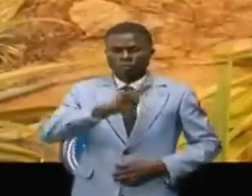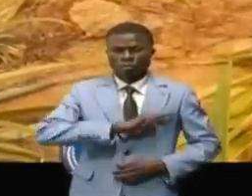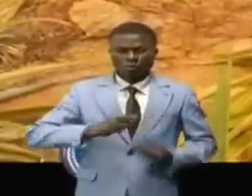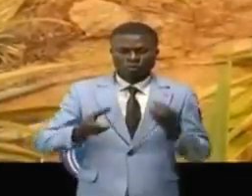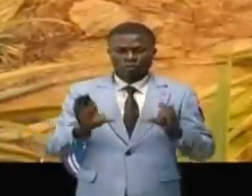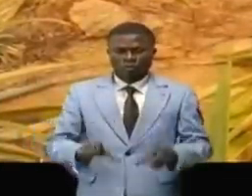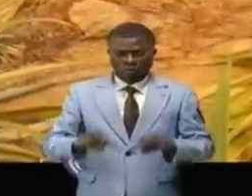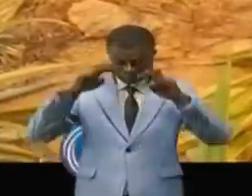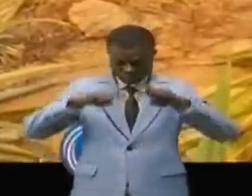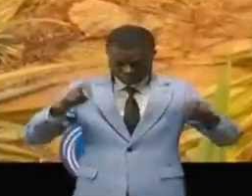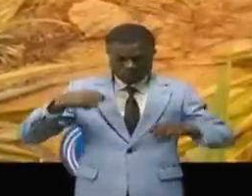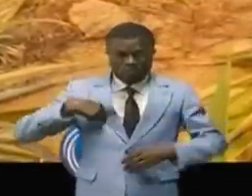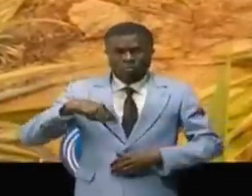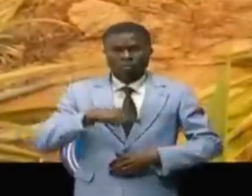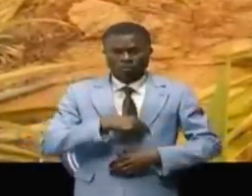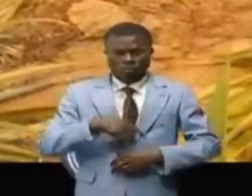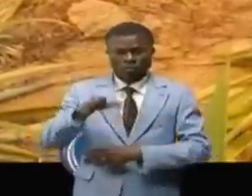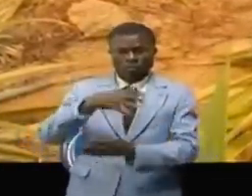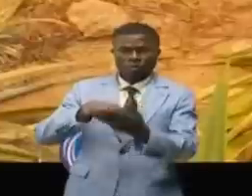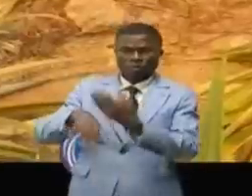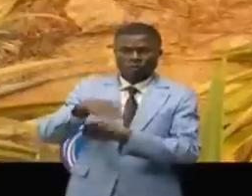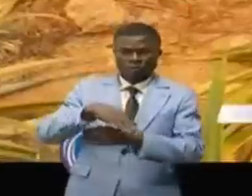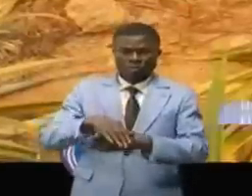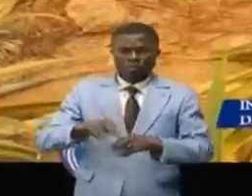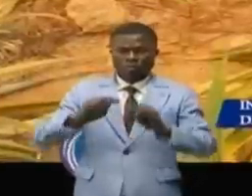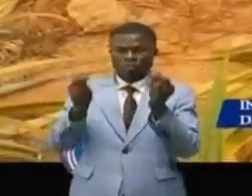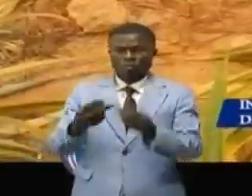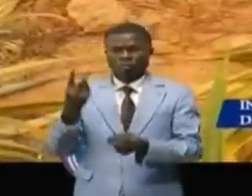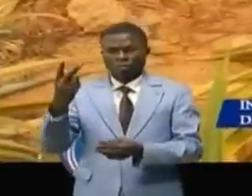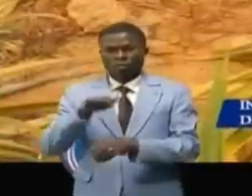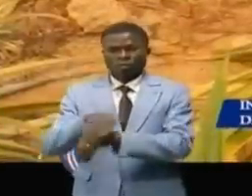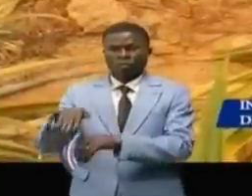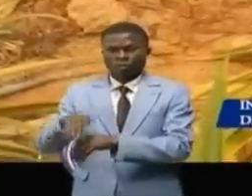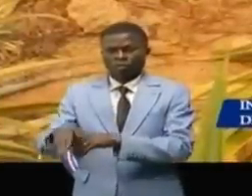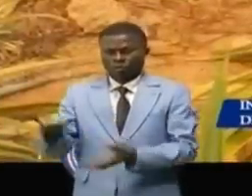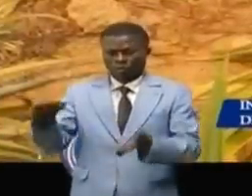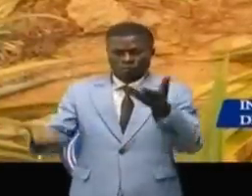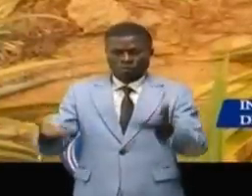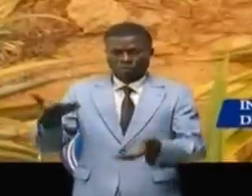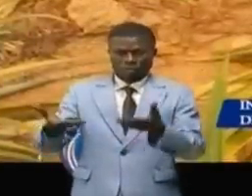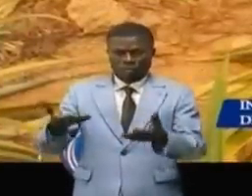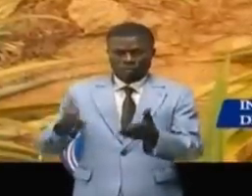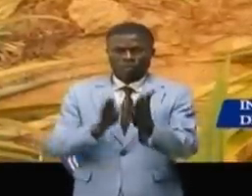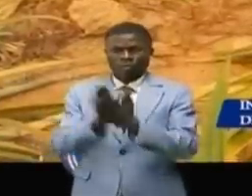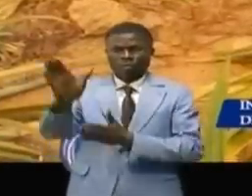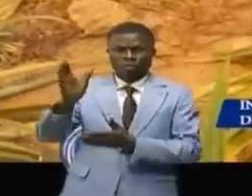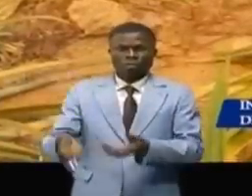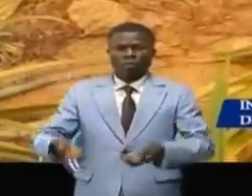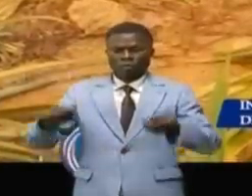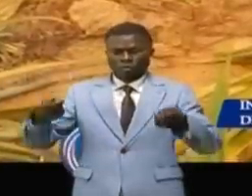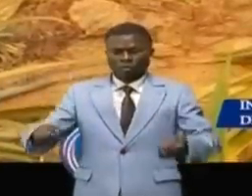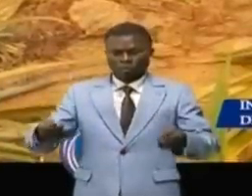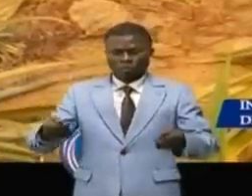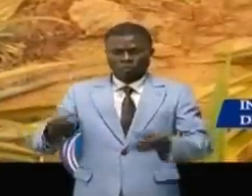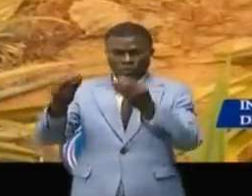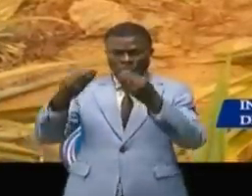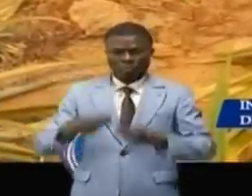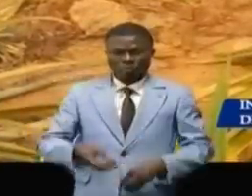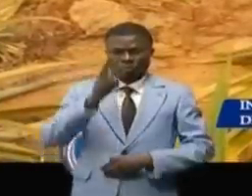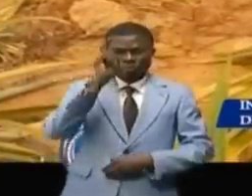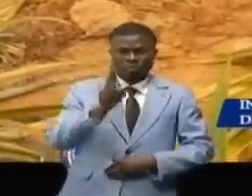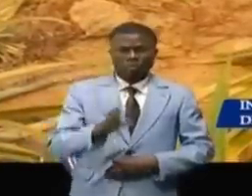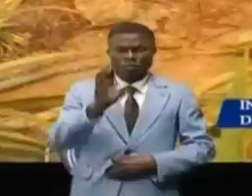de nos recherches nous avons mélangé deux variétés et normalement qui peut peser jusqu'à plus de 15 kg et qui nous donne plus de